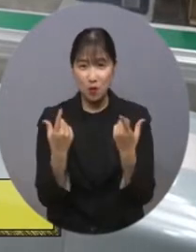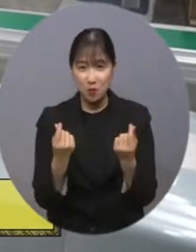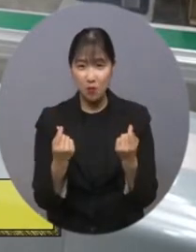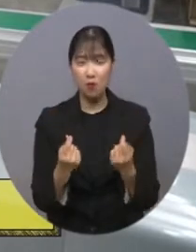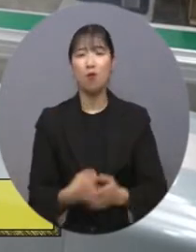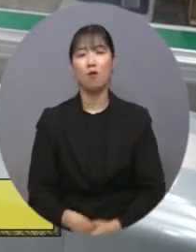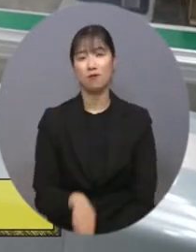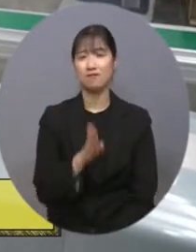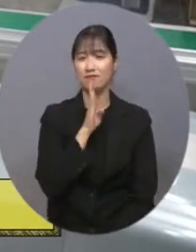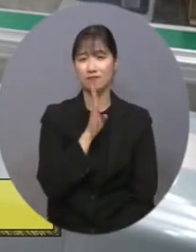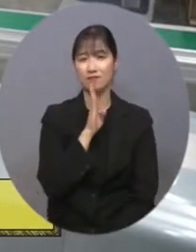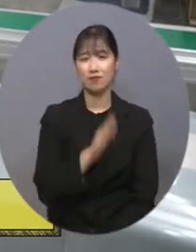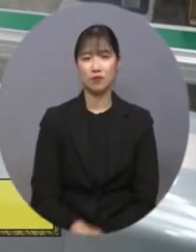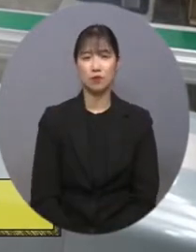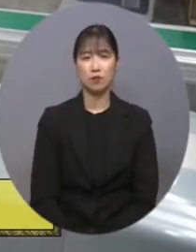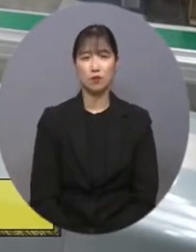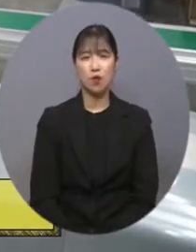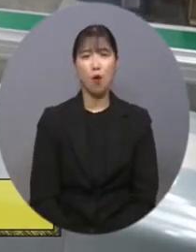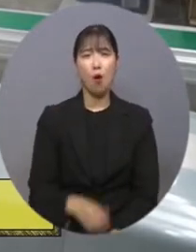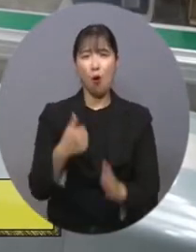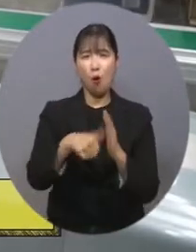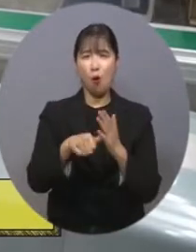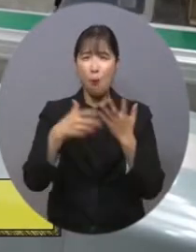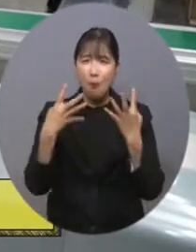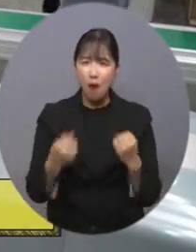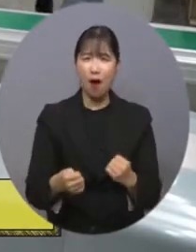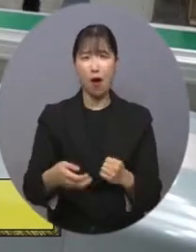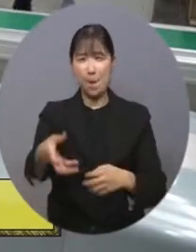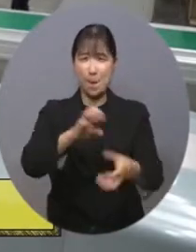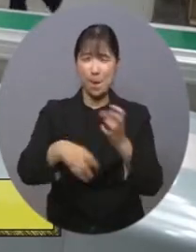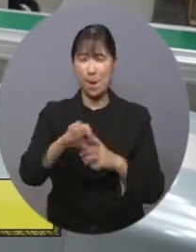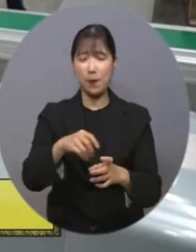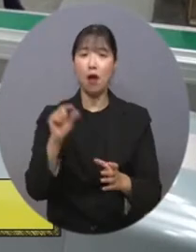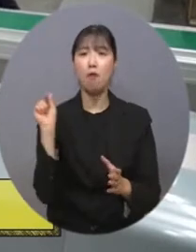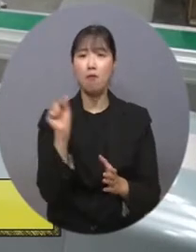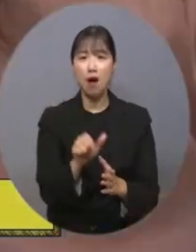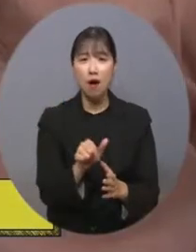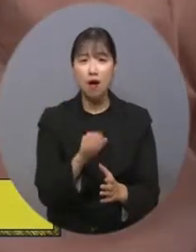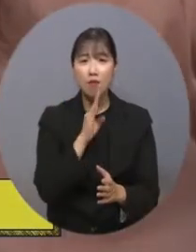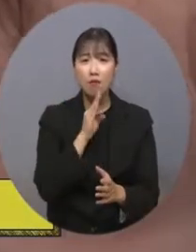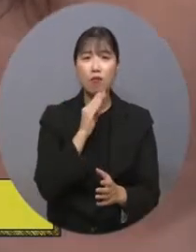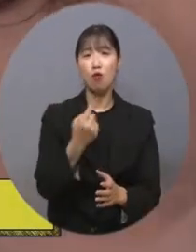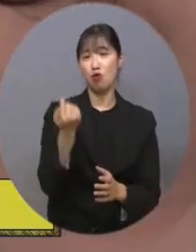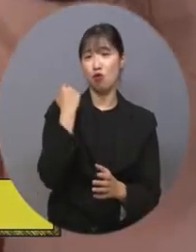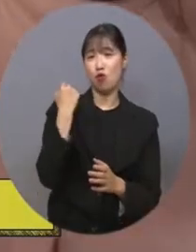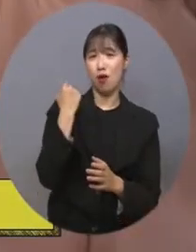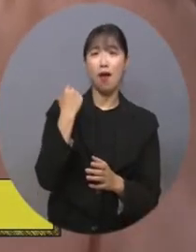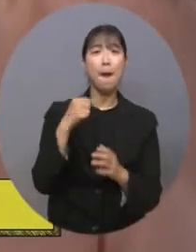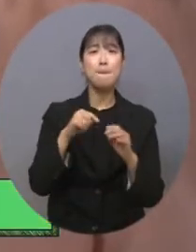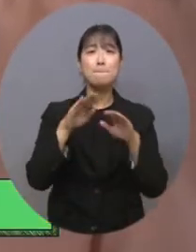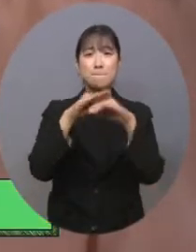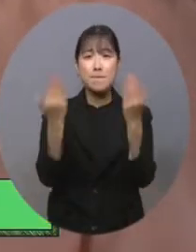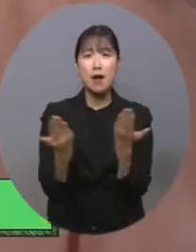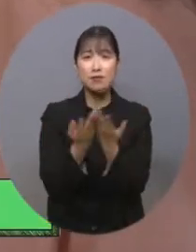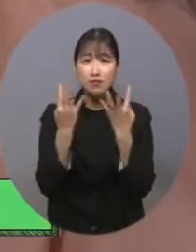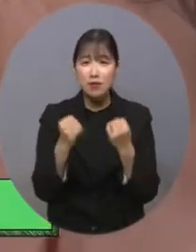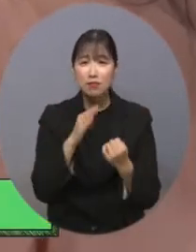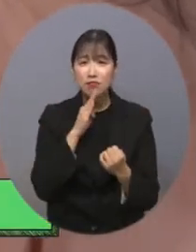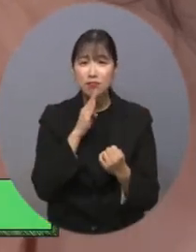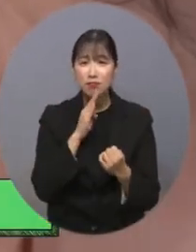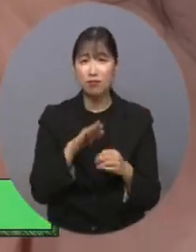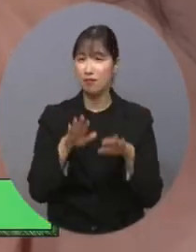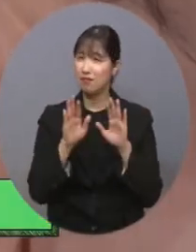예, 테이프로. 예, 예. 지금 물량이 되게 빠르게 움직이시는데 예. 지금 뒤에 되게 박스가 많아요. 아,